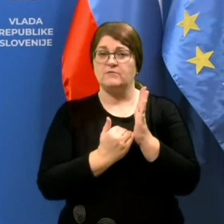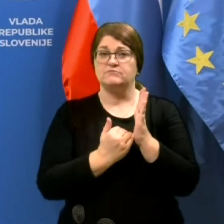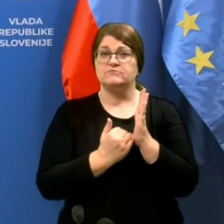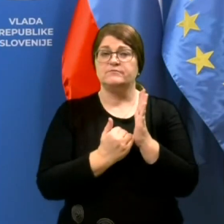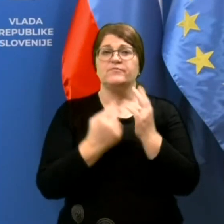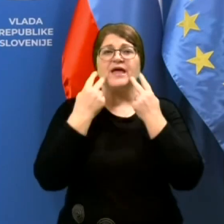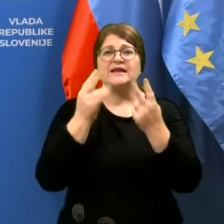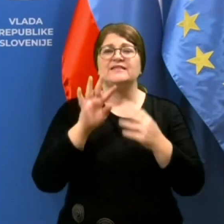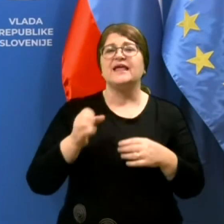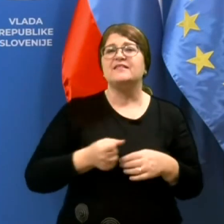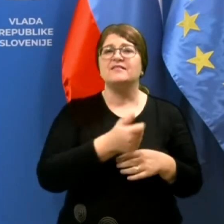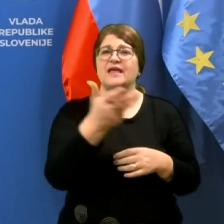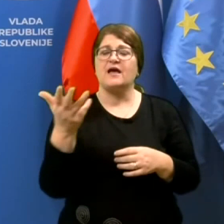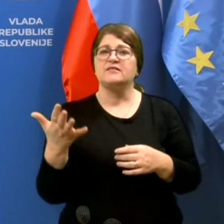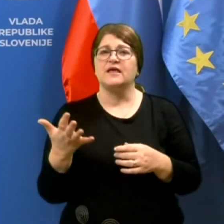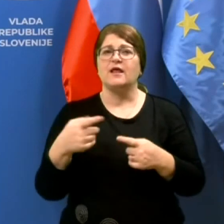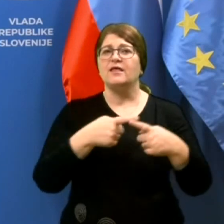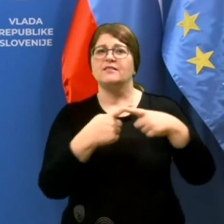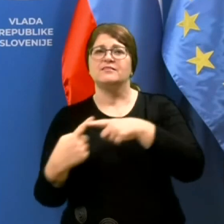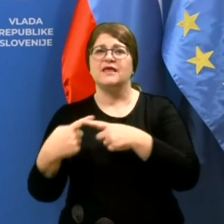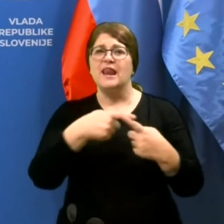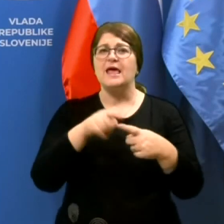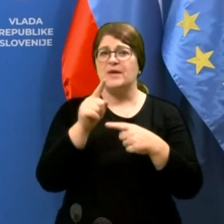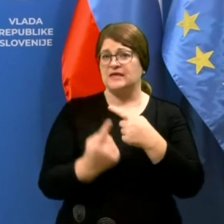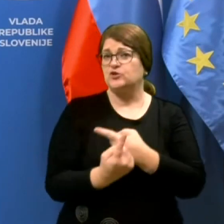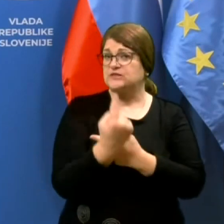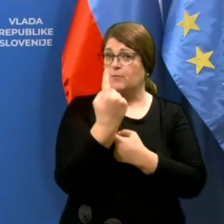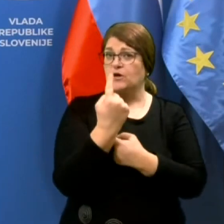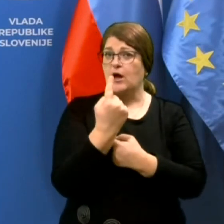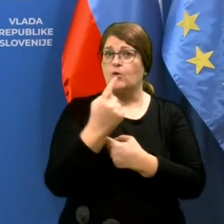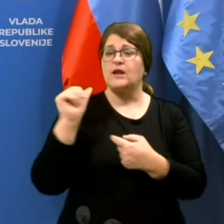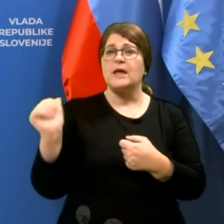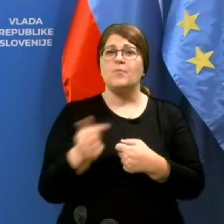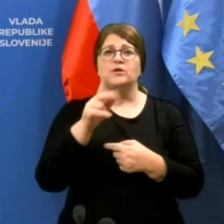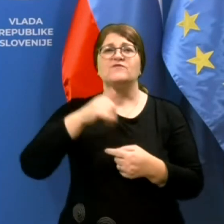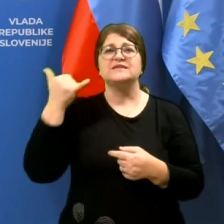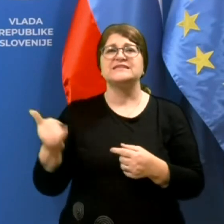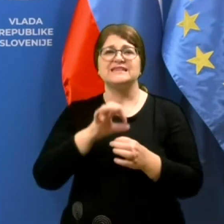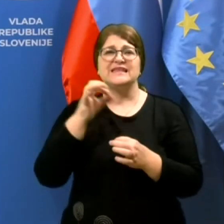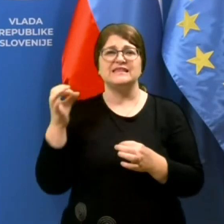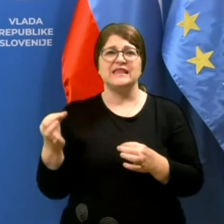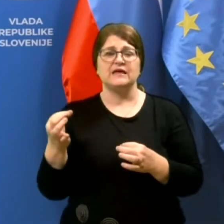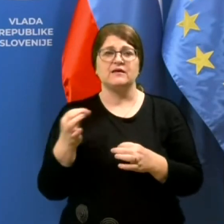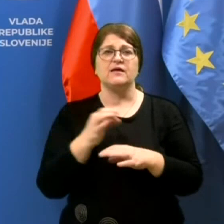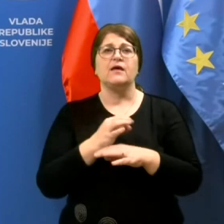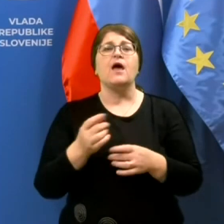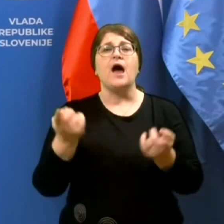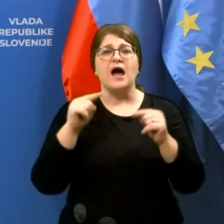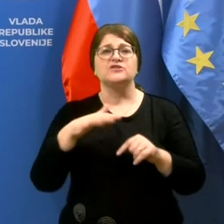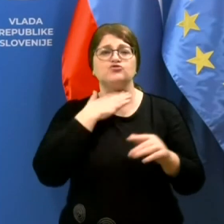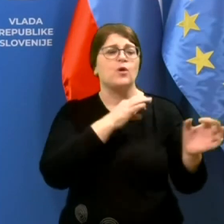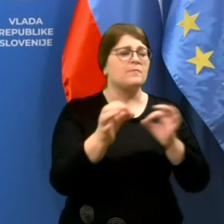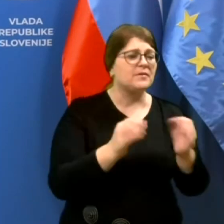vam seveda še cel kupne. Pripravil sem tole brošuro, v kateri sem opisal vse svoje talente in sposobnosti, tako da, če ste v